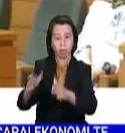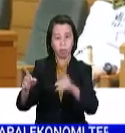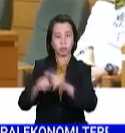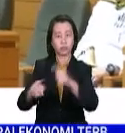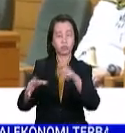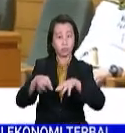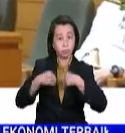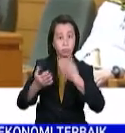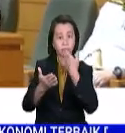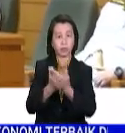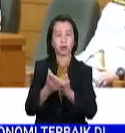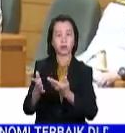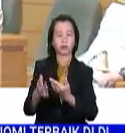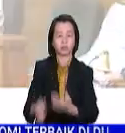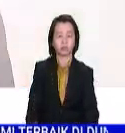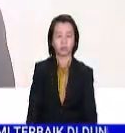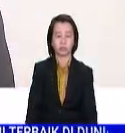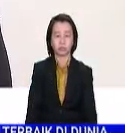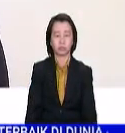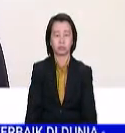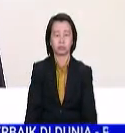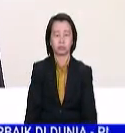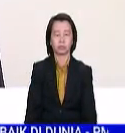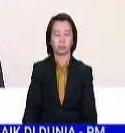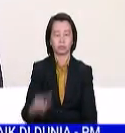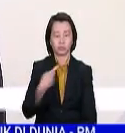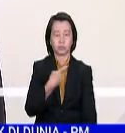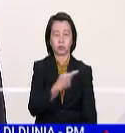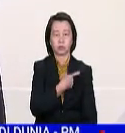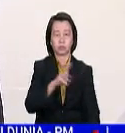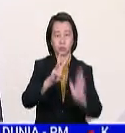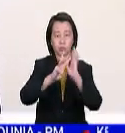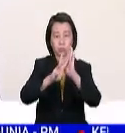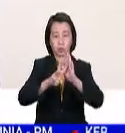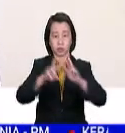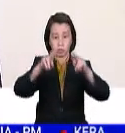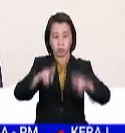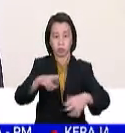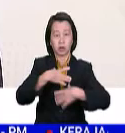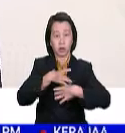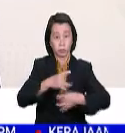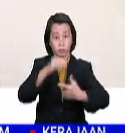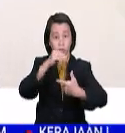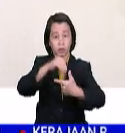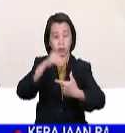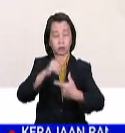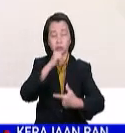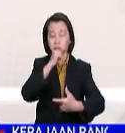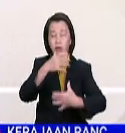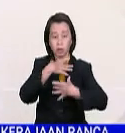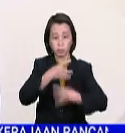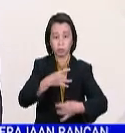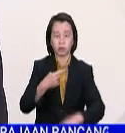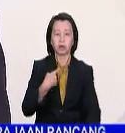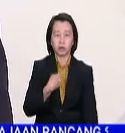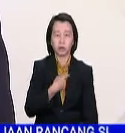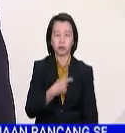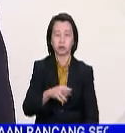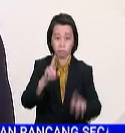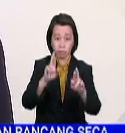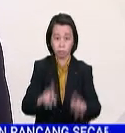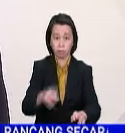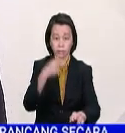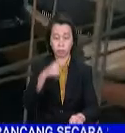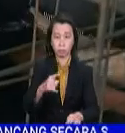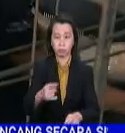pembangkang. Hello, kami sebagai wakil rakyat, suka atau tak suka, kamilah tempat rakyat untuk